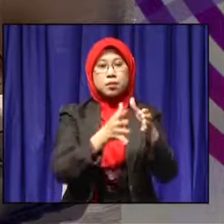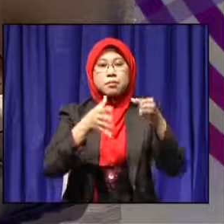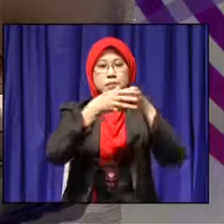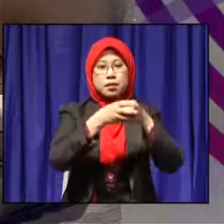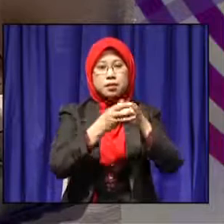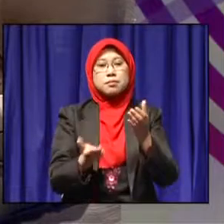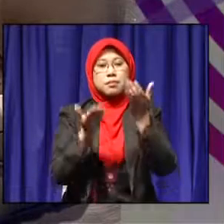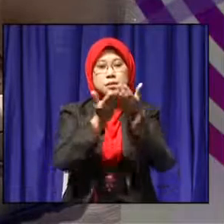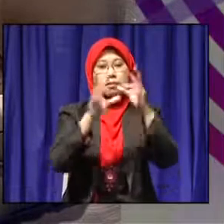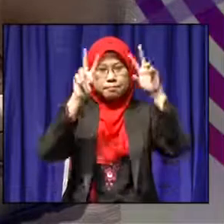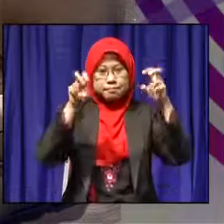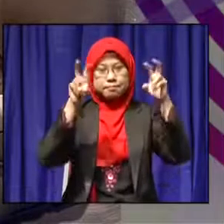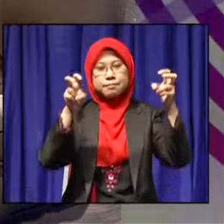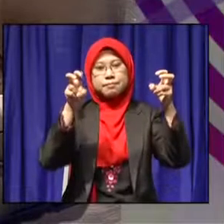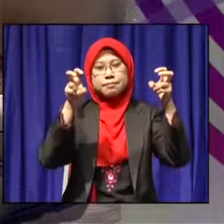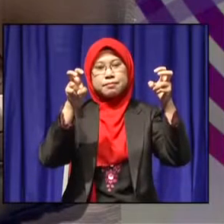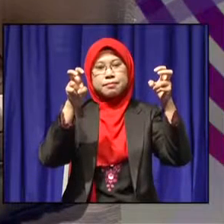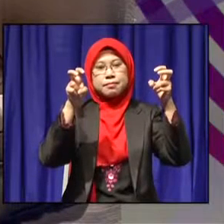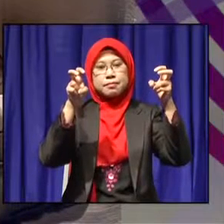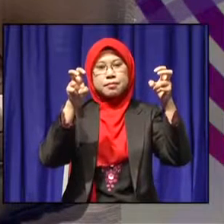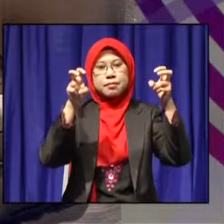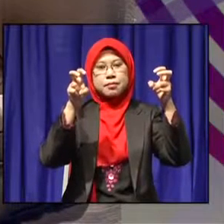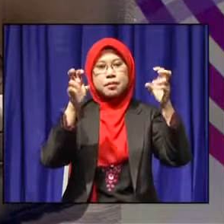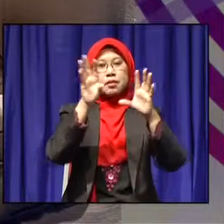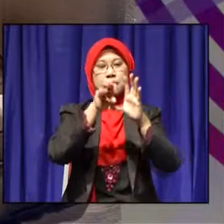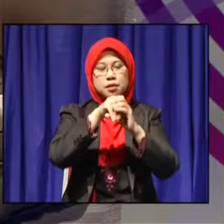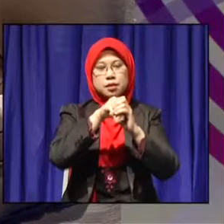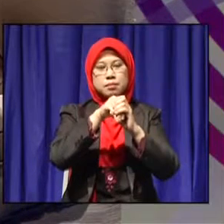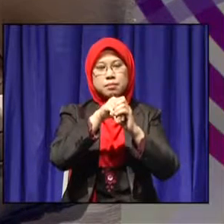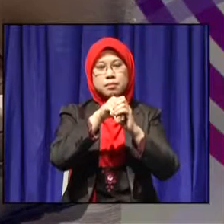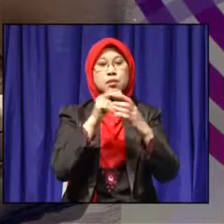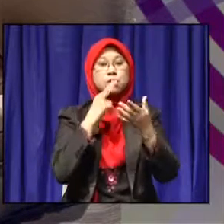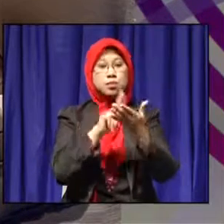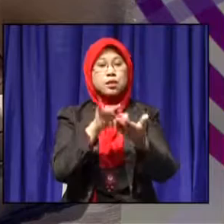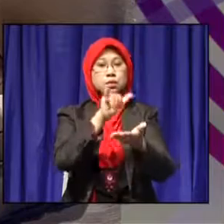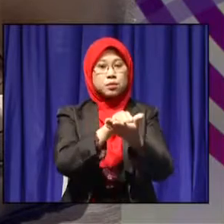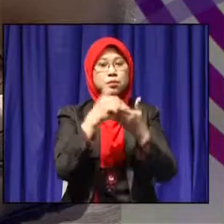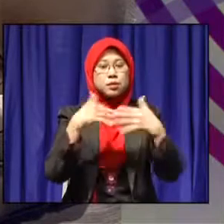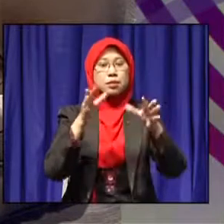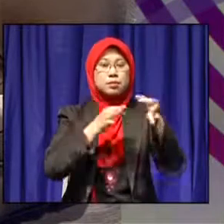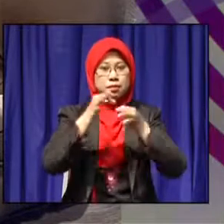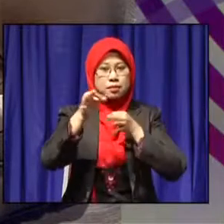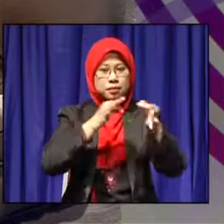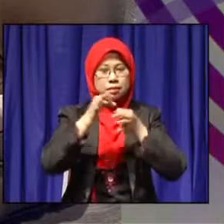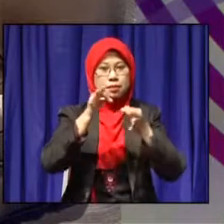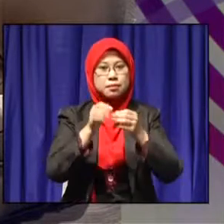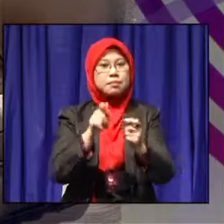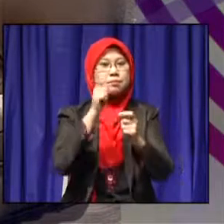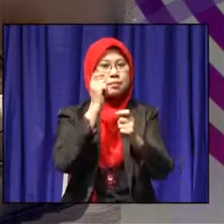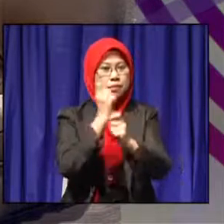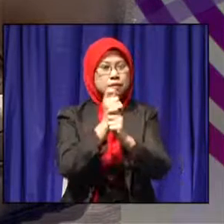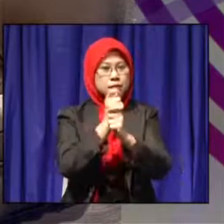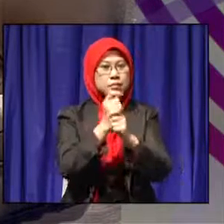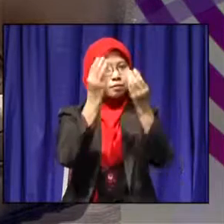penawaran PKS mata pelajaran ya jadi di dalam SPK berkaitan ada telah telah diterangkan mengenai penetapan